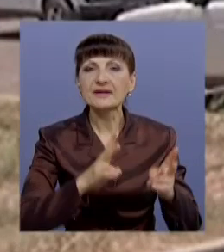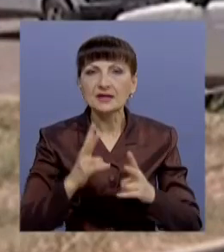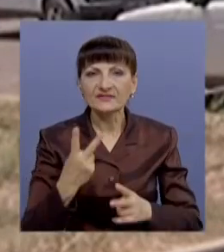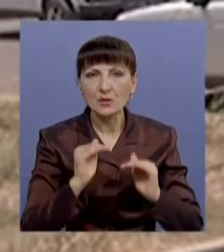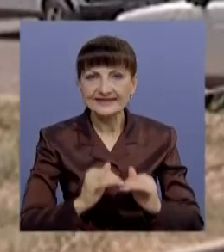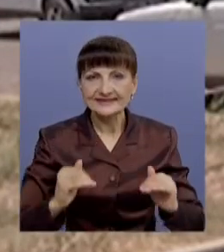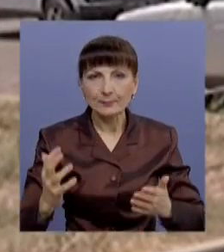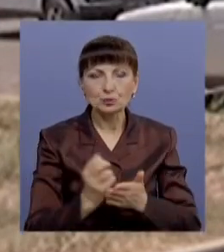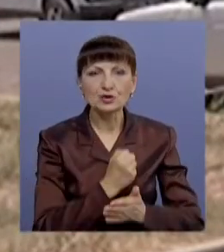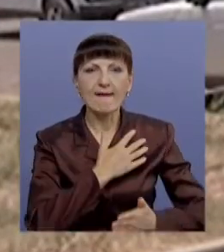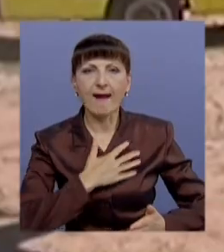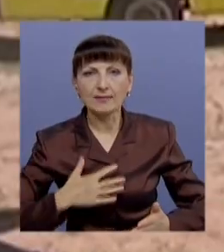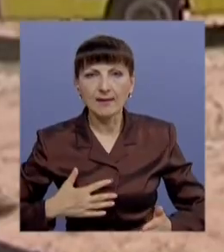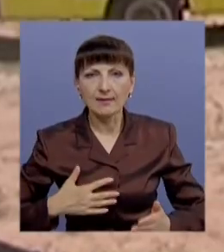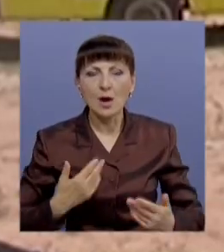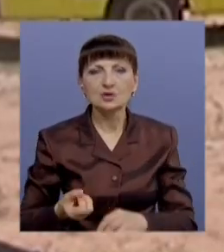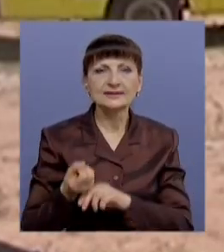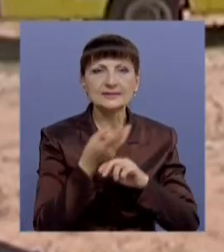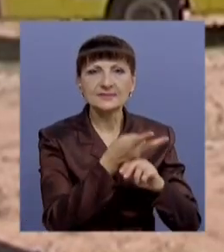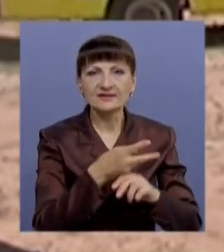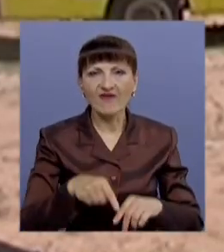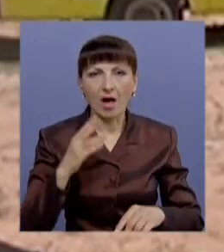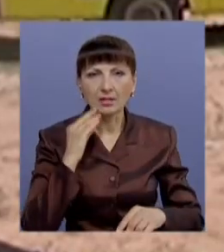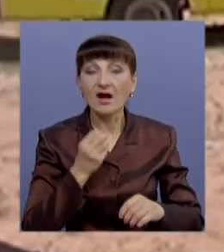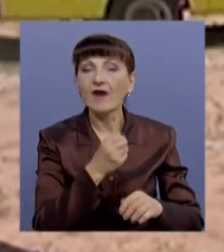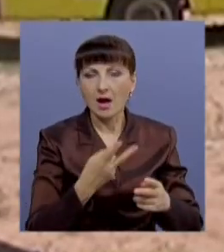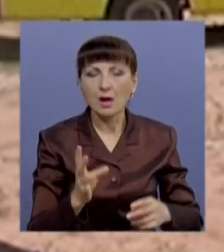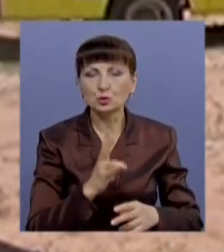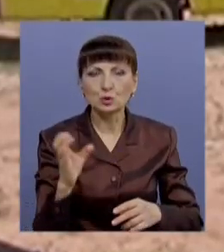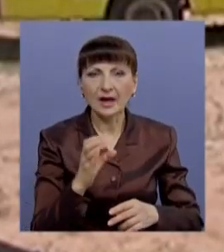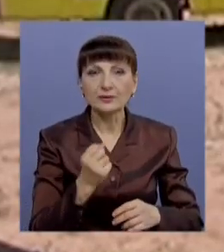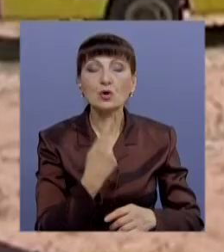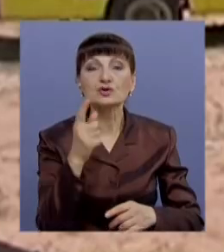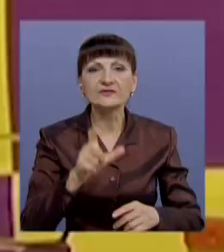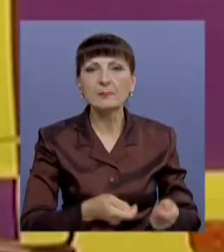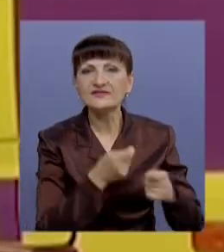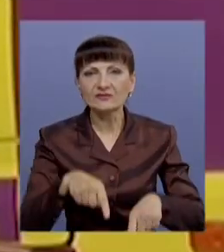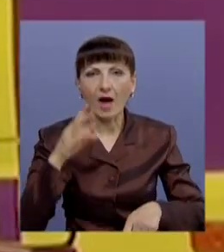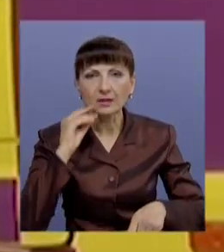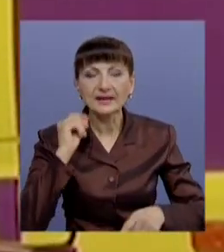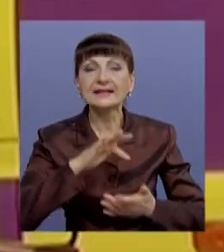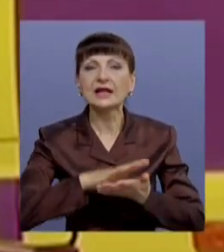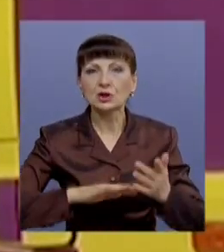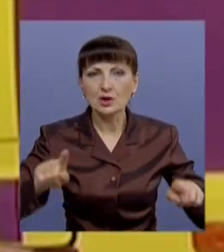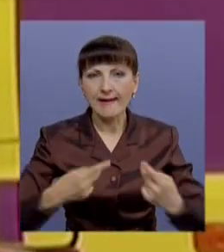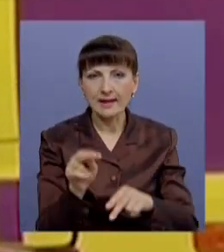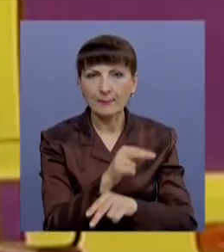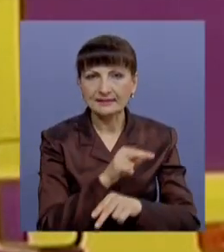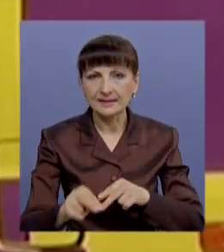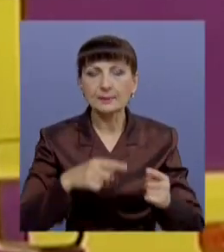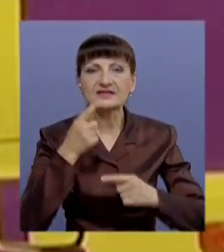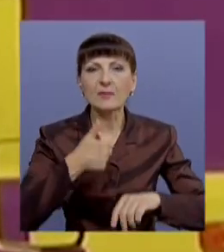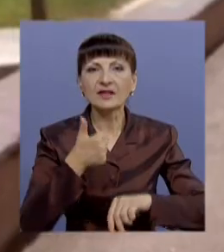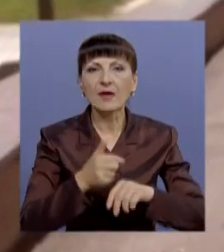детей, получивших тяжелые ранения, транспортируют в столицу. Еще одного пациента перевезут в Алматы для дальнейшей реабилитации. По словам